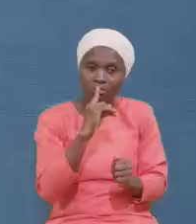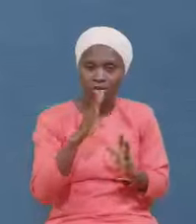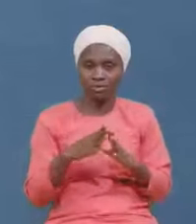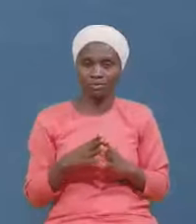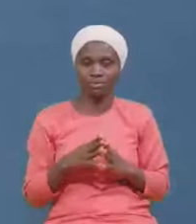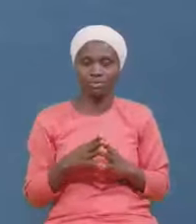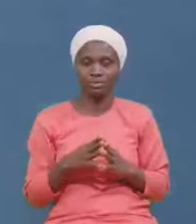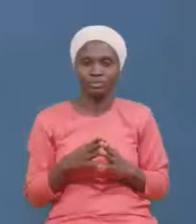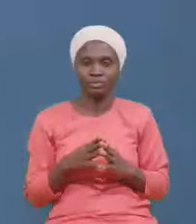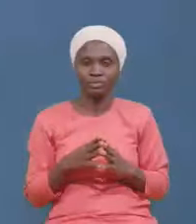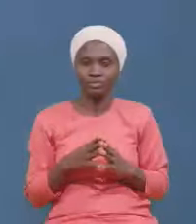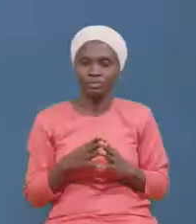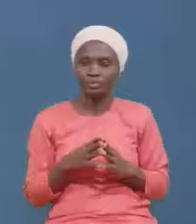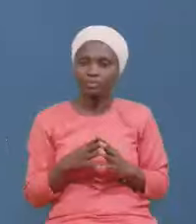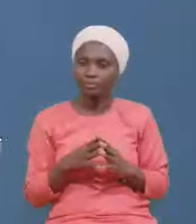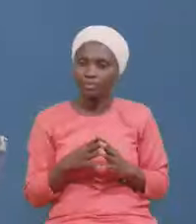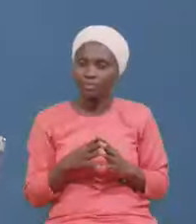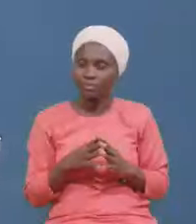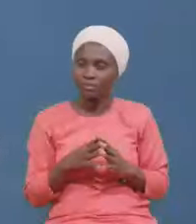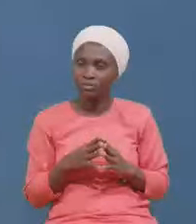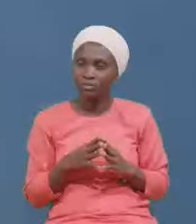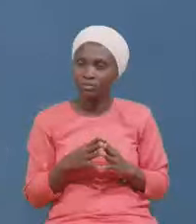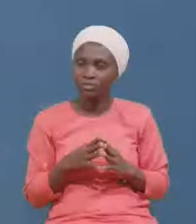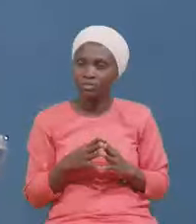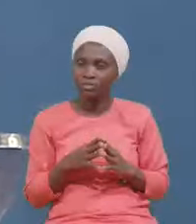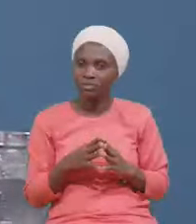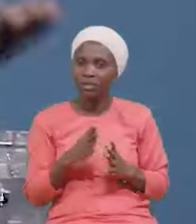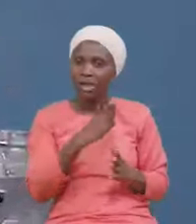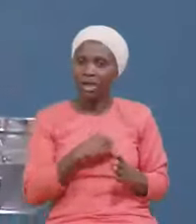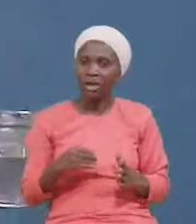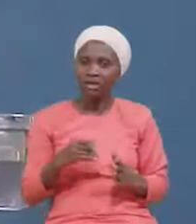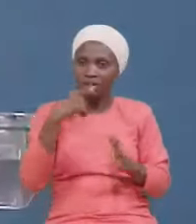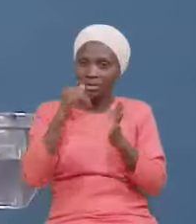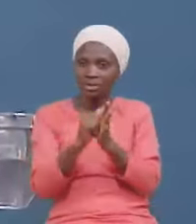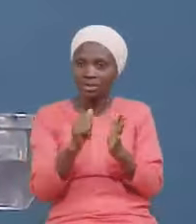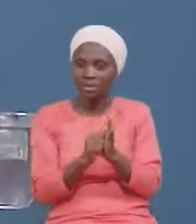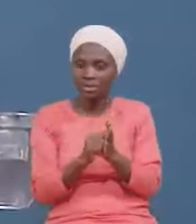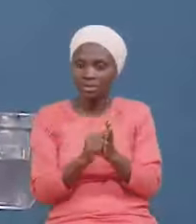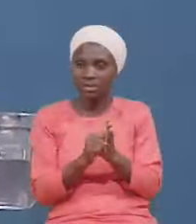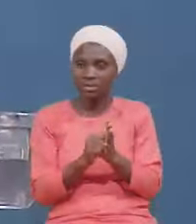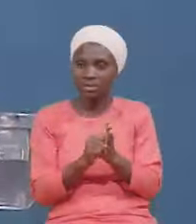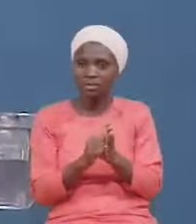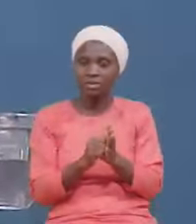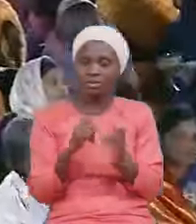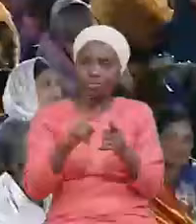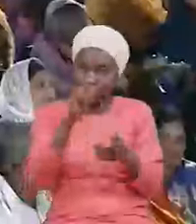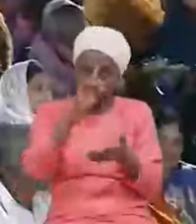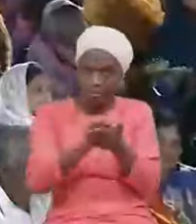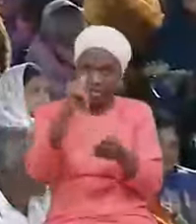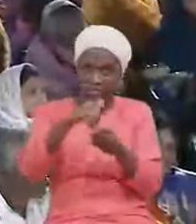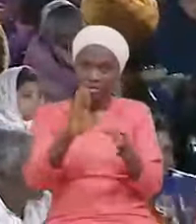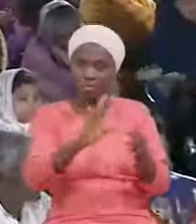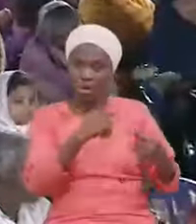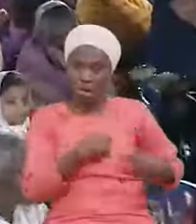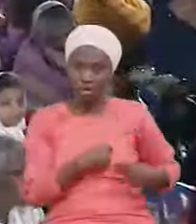హృదయములో దేన్నైతే విశ్వసిస్తారో దాన్నే మీ నోటితో ఒప్పుకుంటారు అండ్ ఇట్ సేస్ ద మోమెంట్ యు బిలీవ్ ఇట్ ఇన్ యువర్ హార్ట్ ఆయన అంటున్నాడు మీ హృదయములో